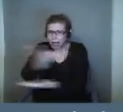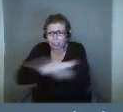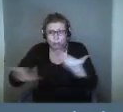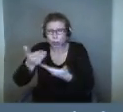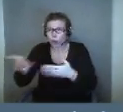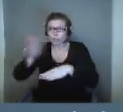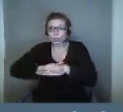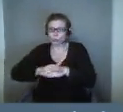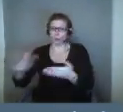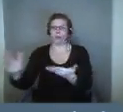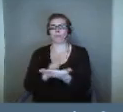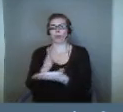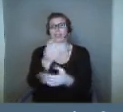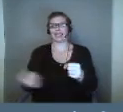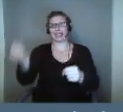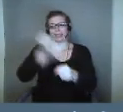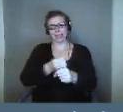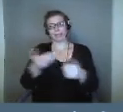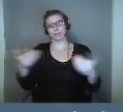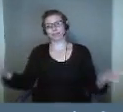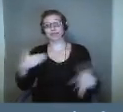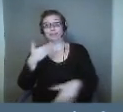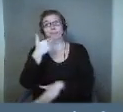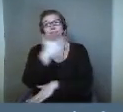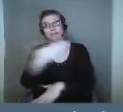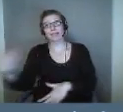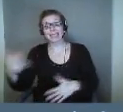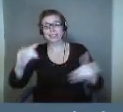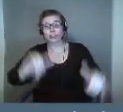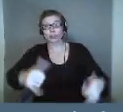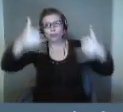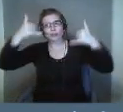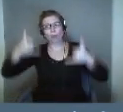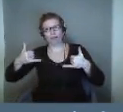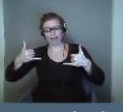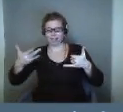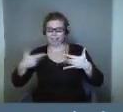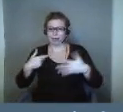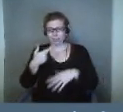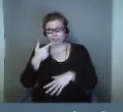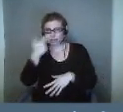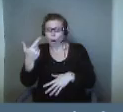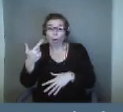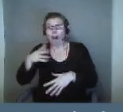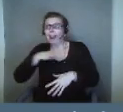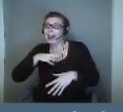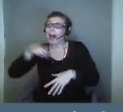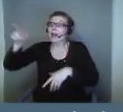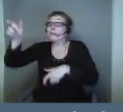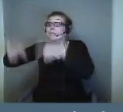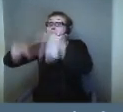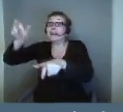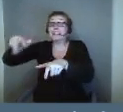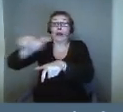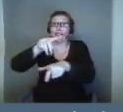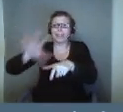encore de nous avoir donné ce trophée qui va permettre à certains de découvrir Fontperron au fin fond des Deux-Sèvres. Alors